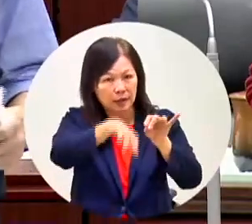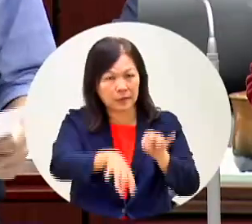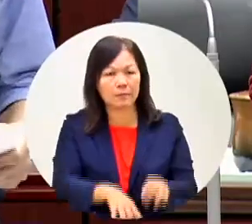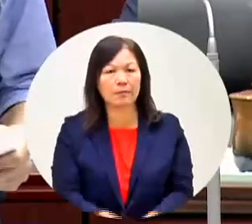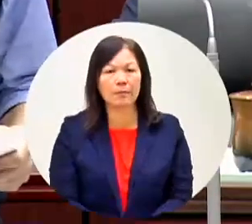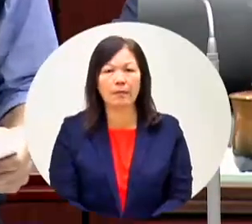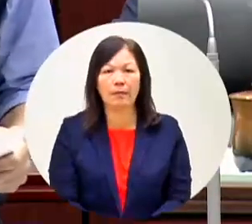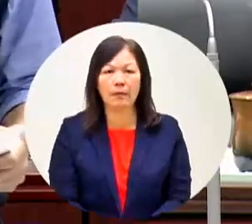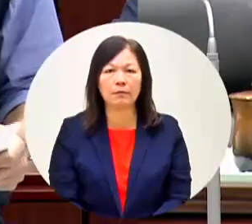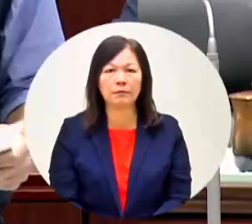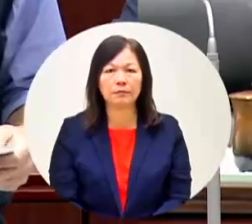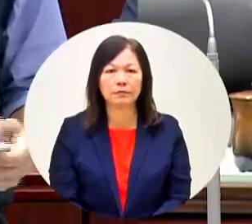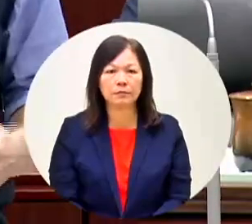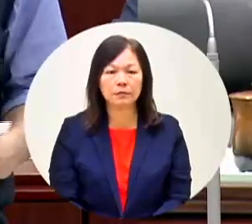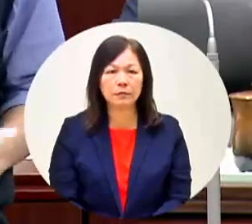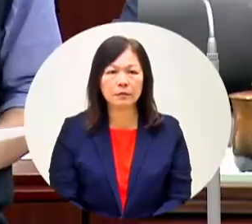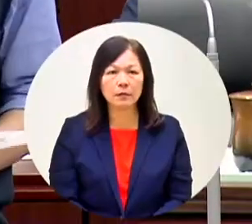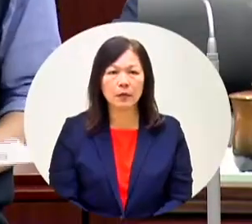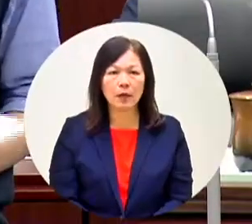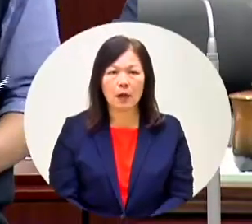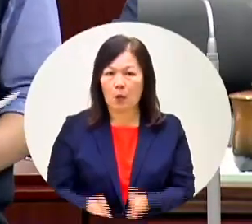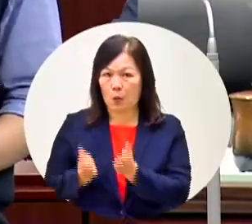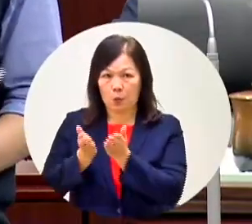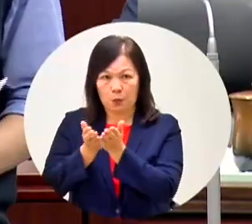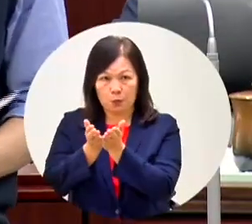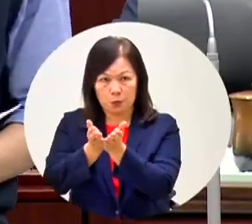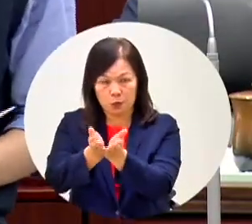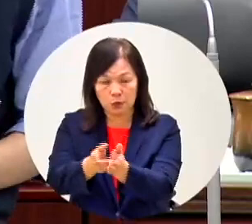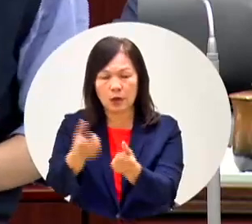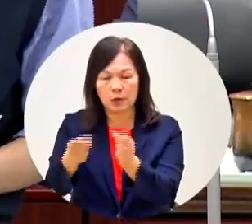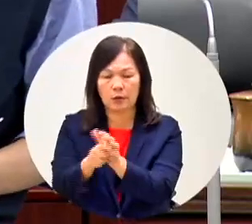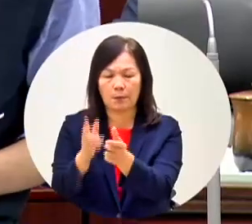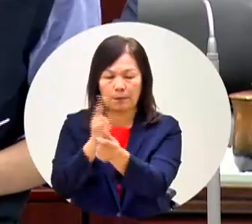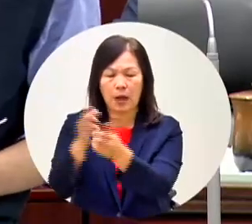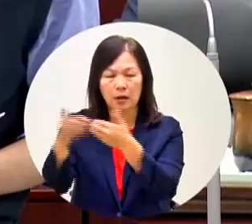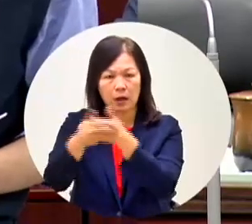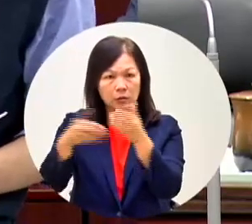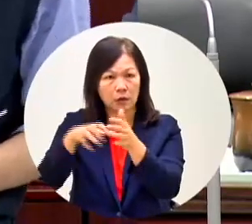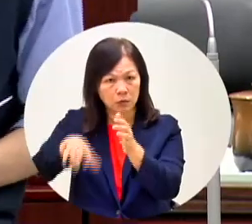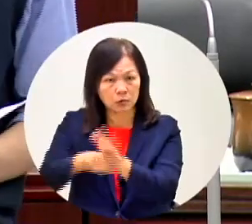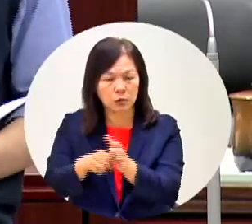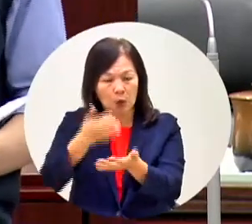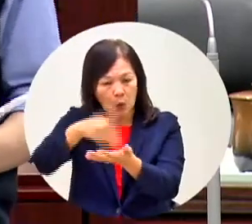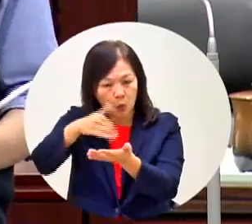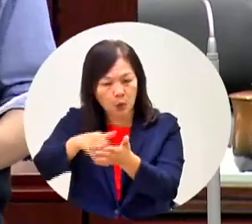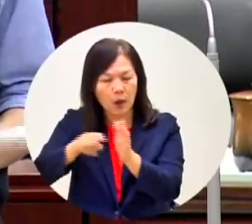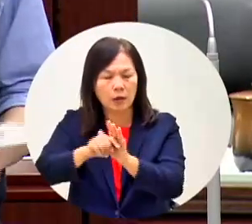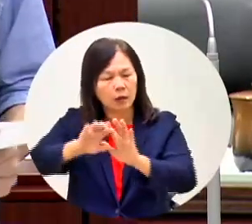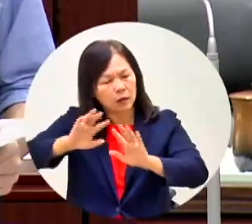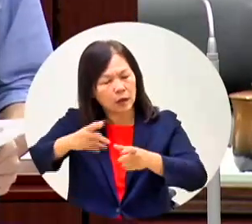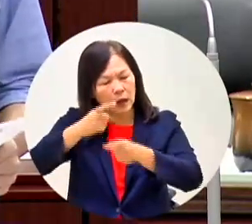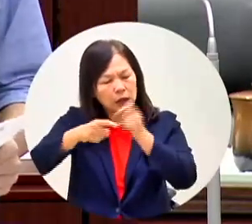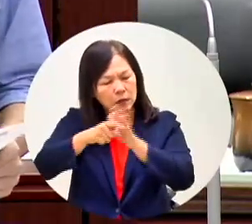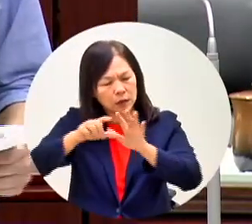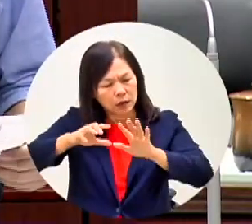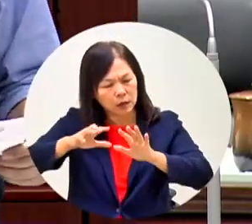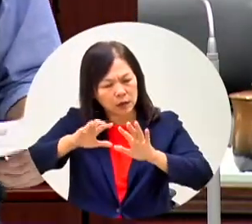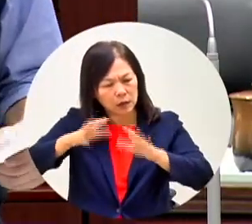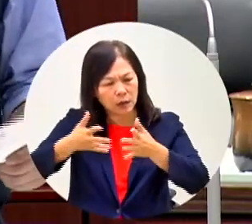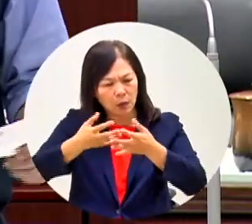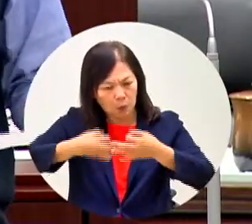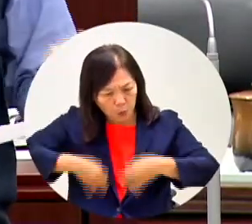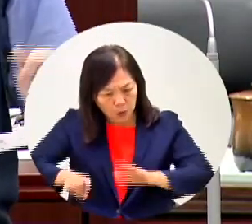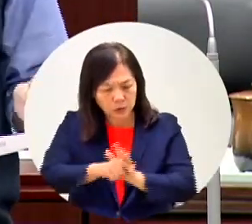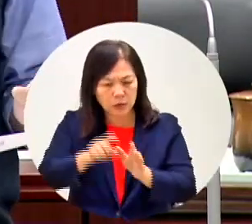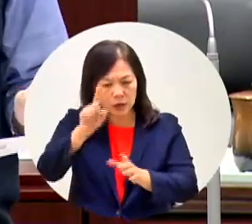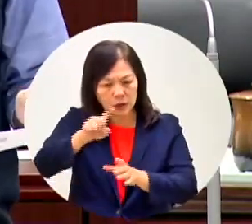渡轮这边已经交代交通局这边来算，目前亏损大概一年大概在5000多万到6000万，那我们希望